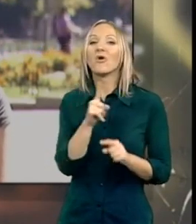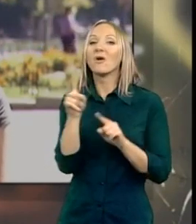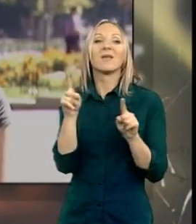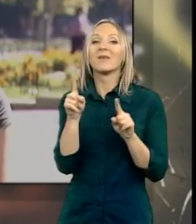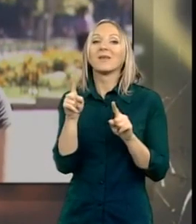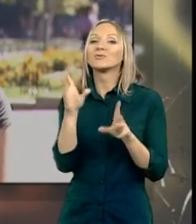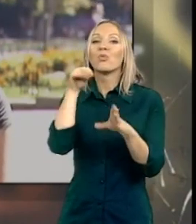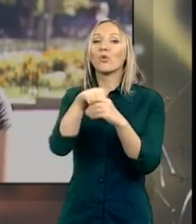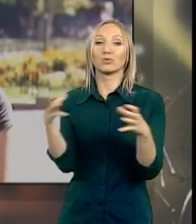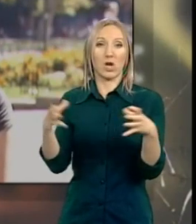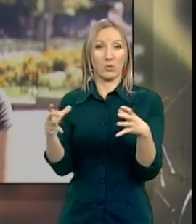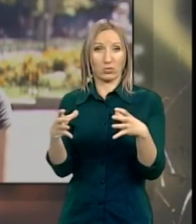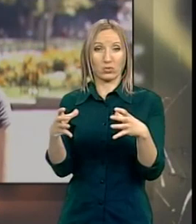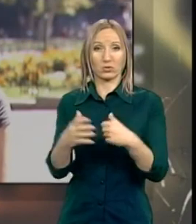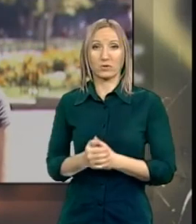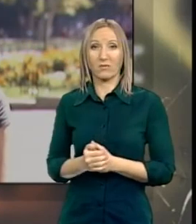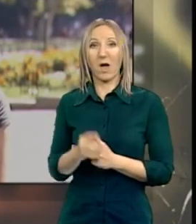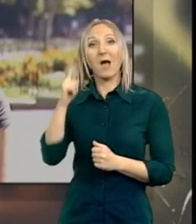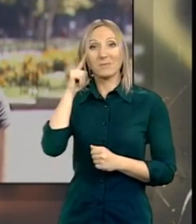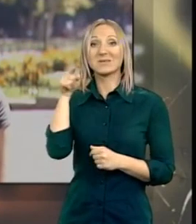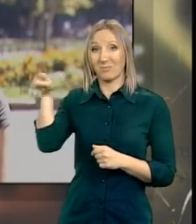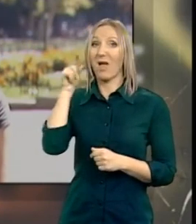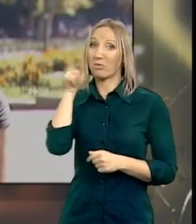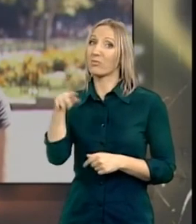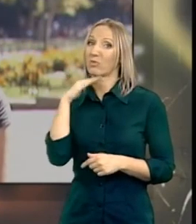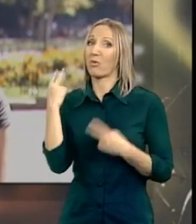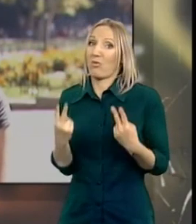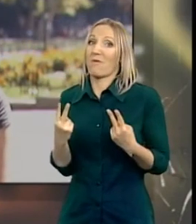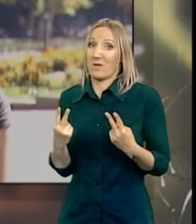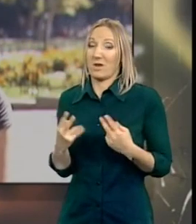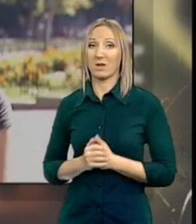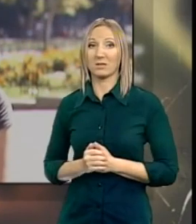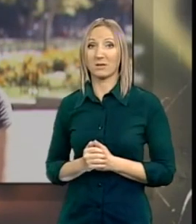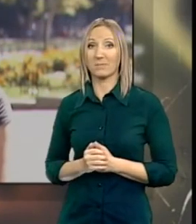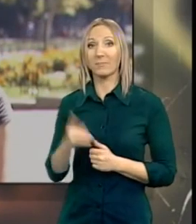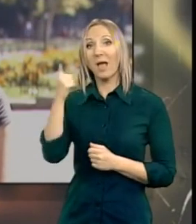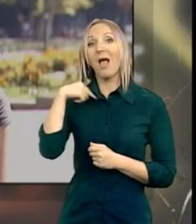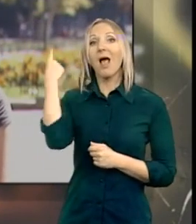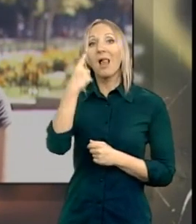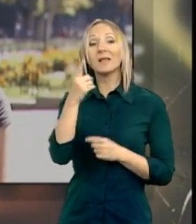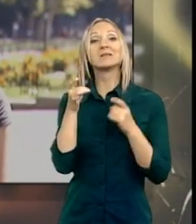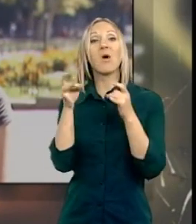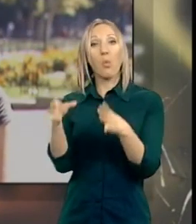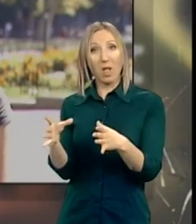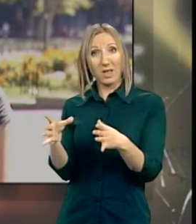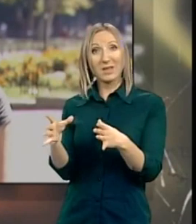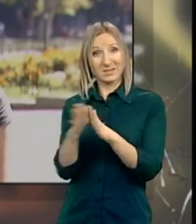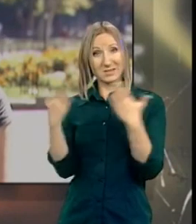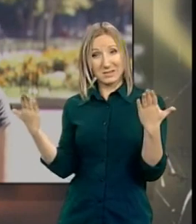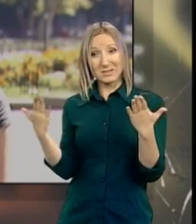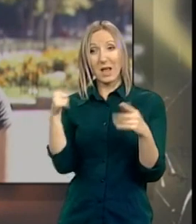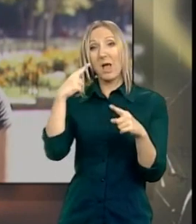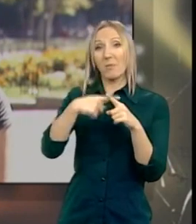upravo uključeni u društvo, a mislim da im to mnogo znači na više polja. Ulica u ulici se pored tog nekog